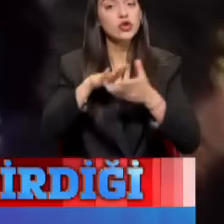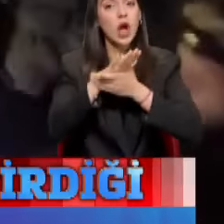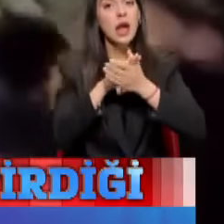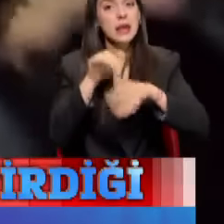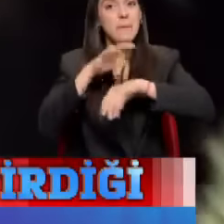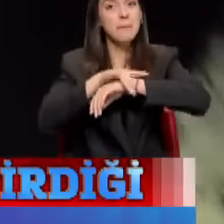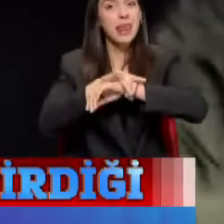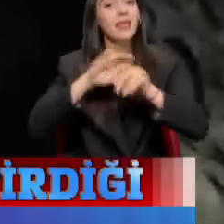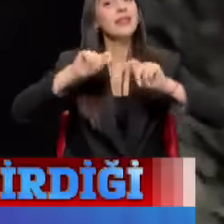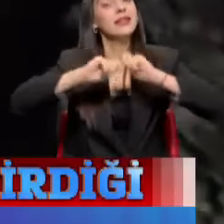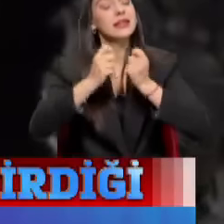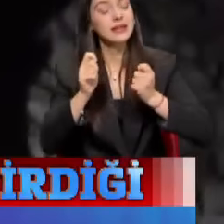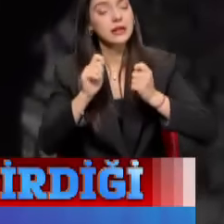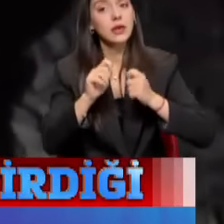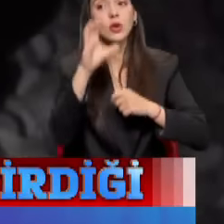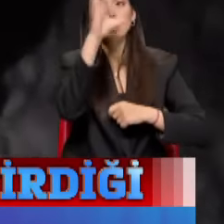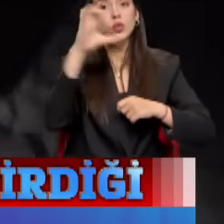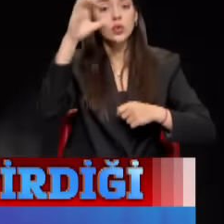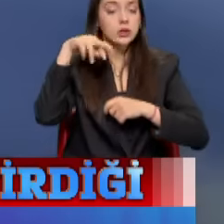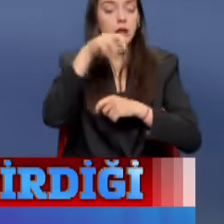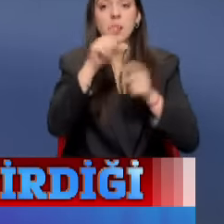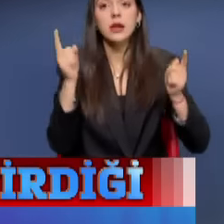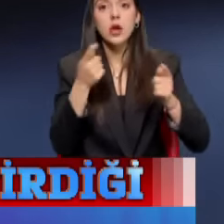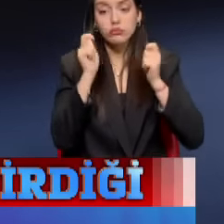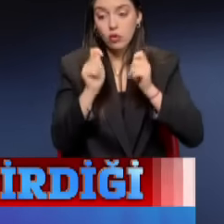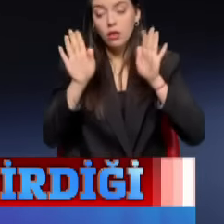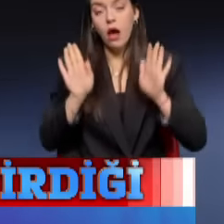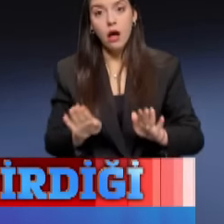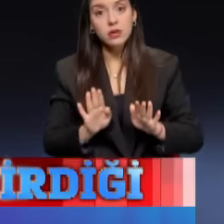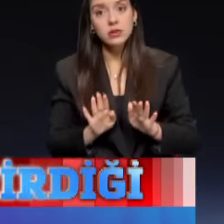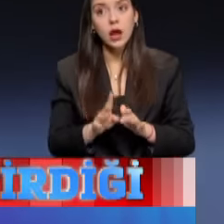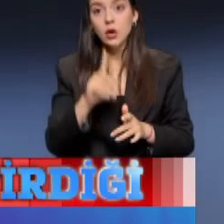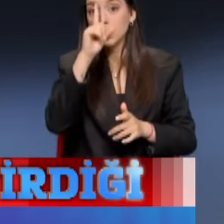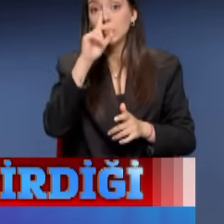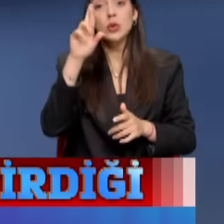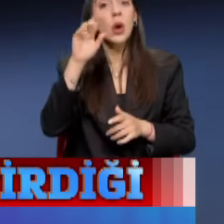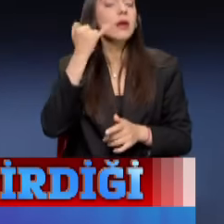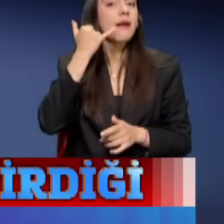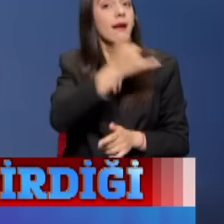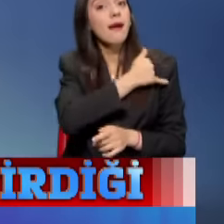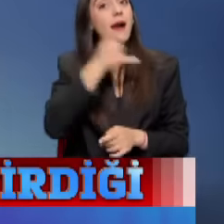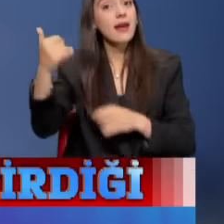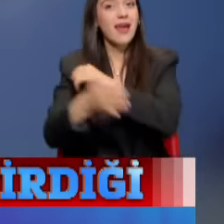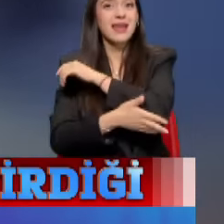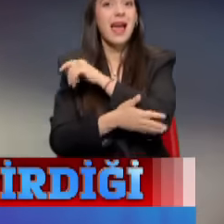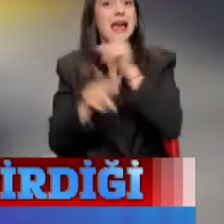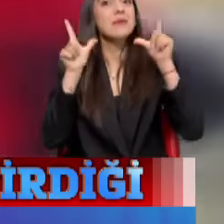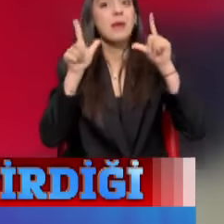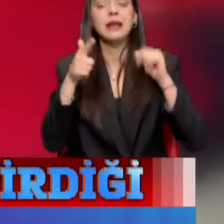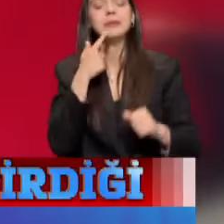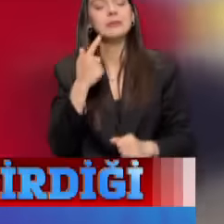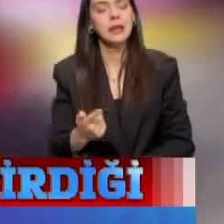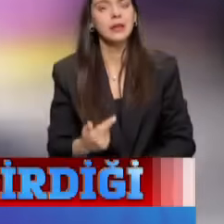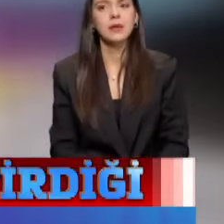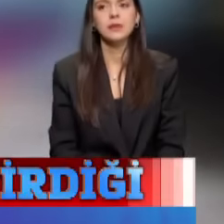turistler daha fazla ilerleyemedi bulundukları yerde mahsur kaldılar 11 acil çağrı merkezini arayıp yardım